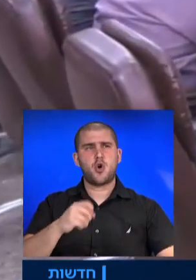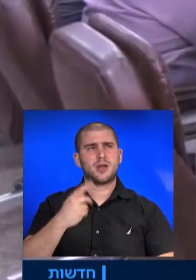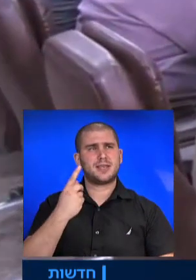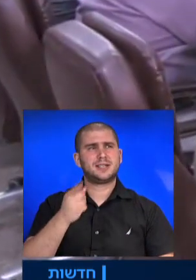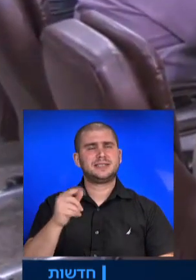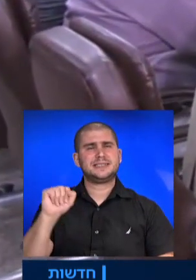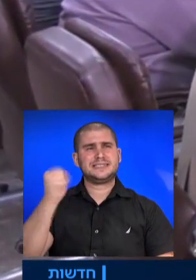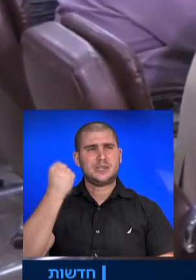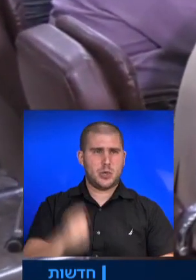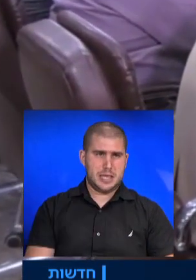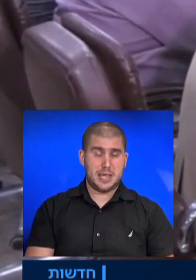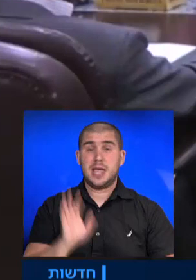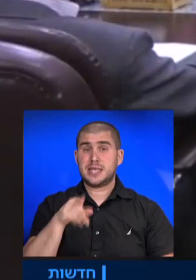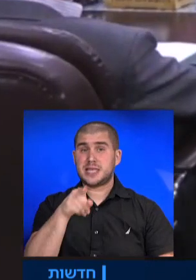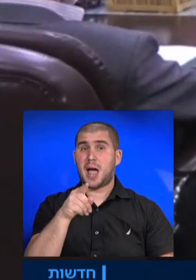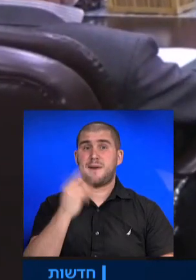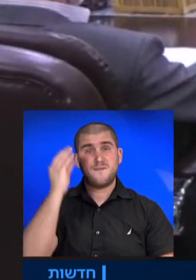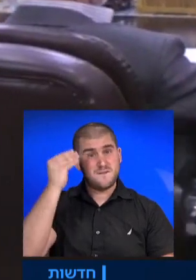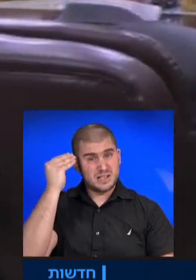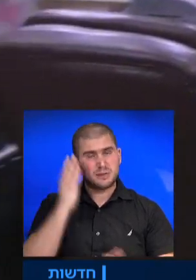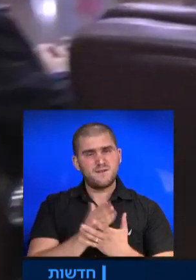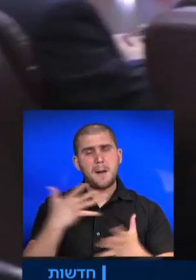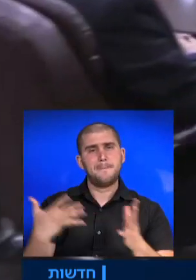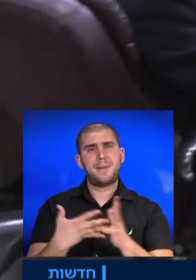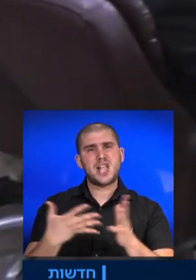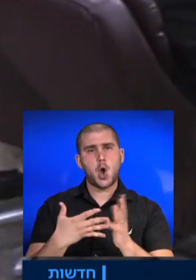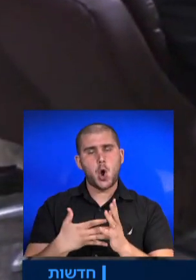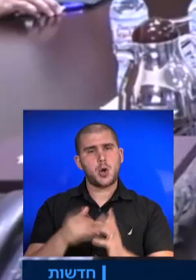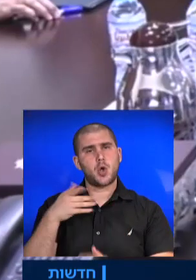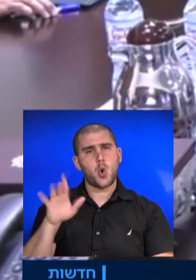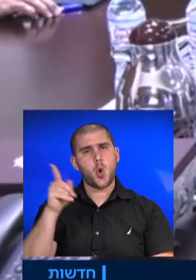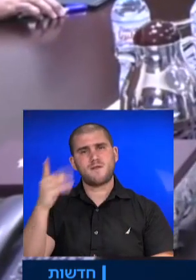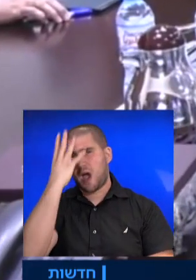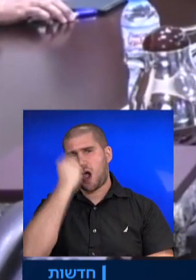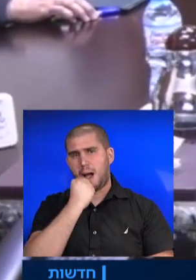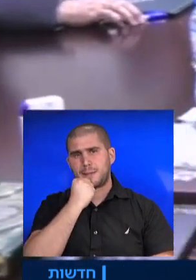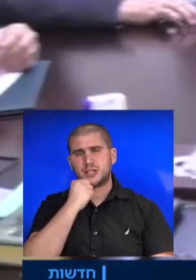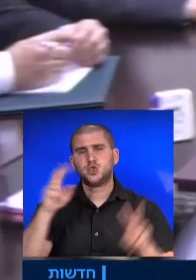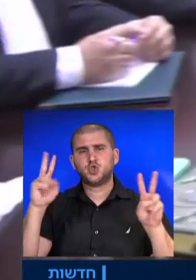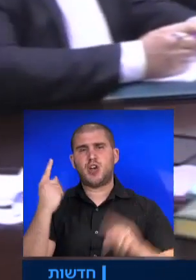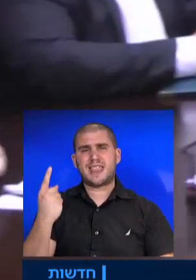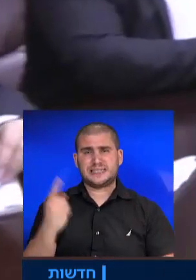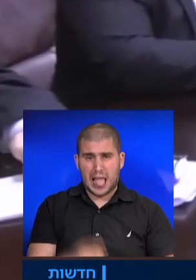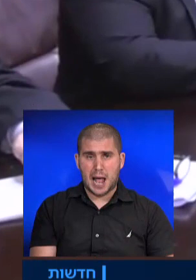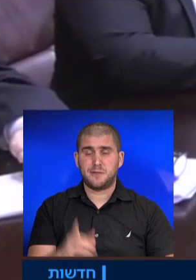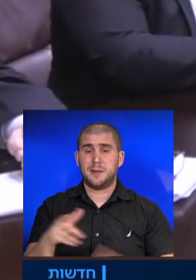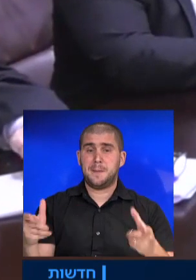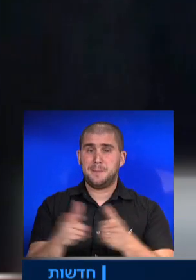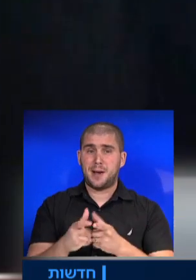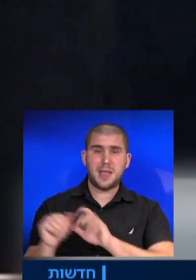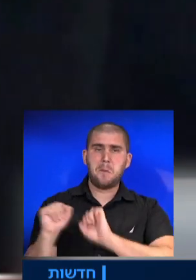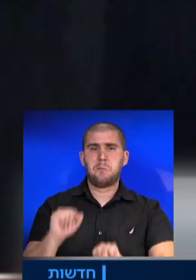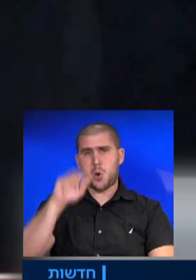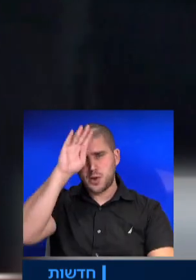גם אצל הפלסטינים נשמעה ביקורת בעיקר מכיוון חמאס והג'יהאד האיסלאמי, ובמחנה הפרו-איראני זלזלו